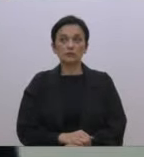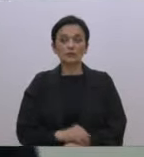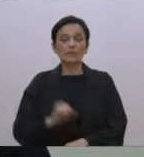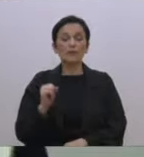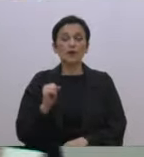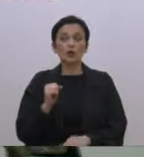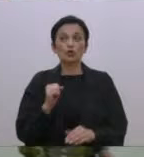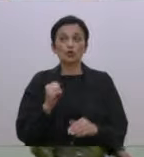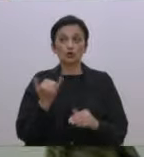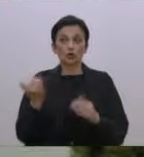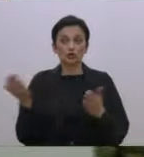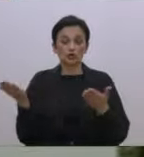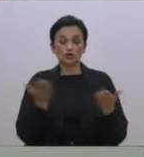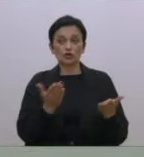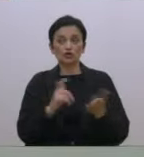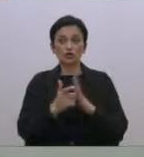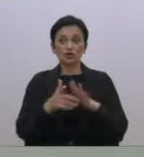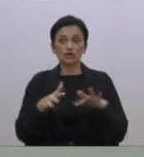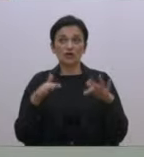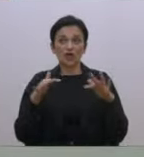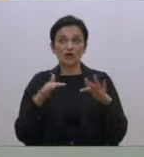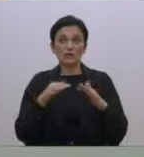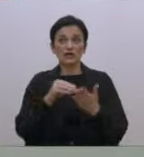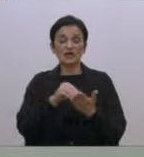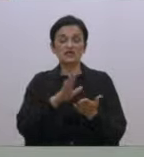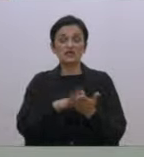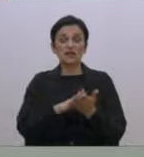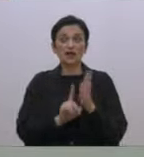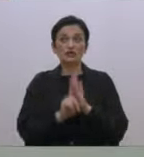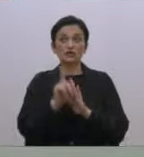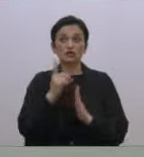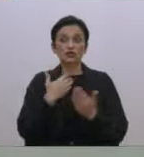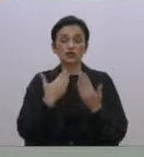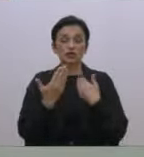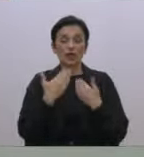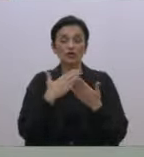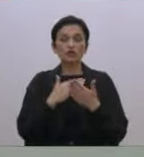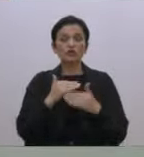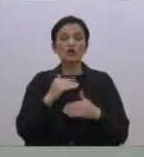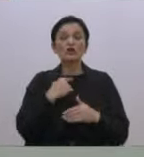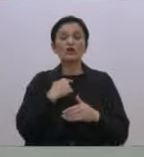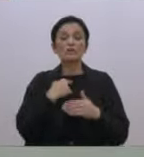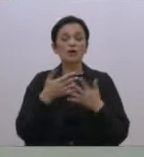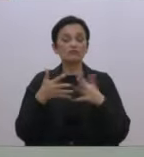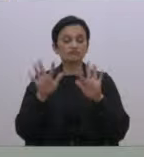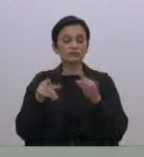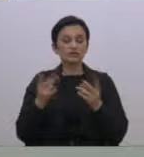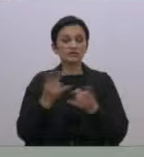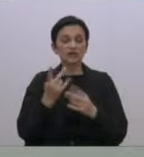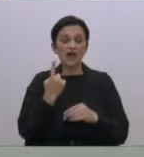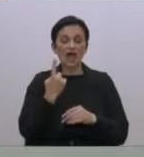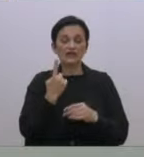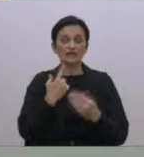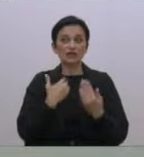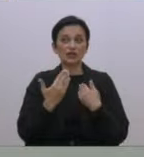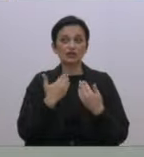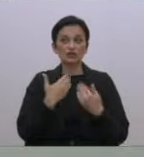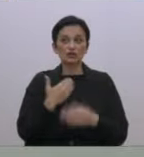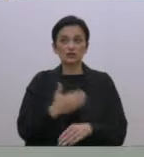მეგობრებო, ხოლმე ყველა შემოხვიდეთ დარბაზში, ხო გვექნება რეგისტრაცია და კენჭისხევი, მათ შორის არის მაღალი კორმის საჭიროების ერთი კენჭისხევი.